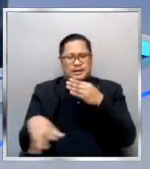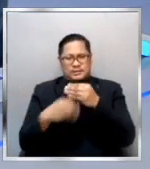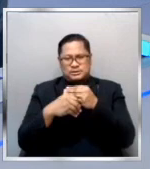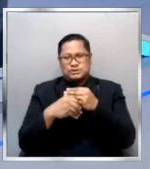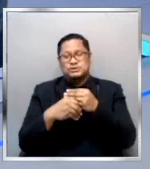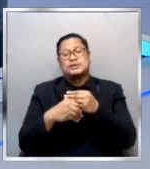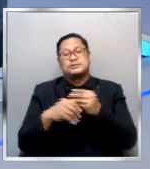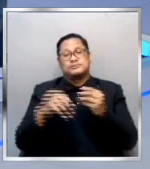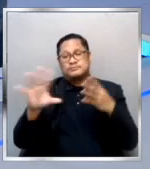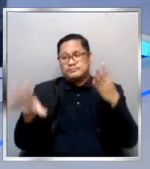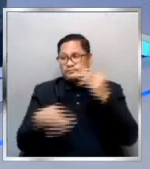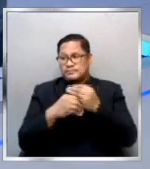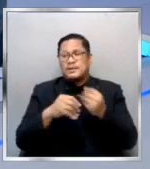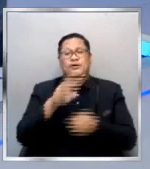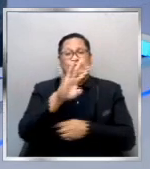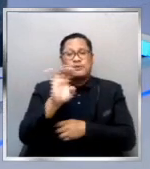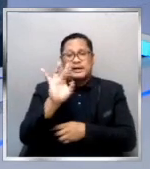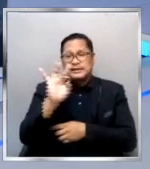sa